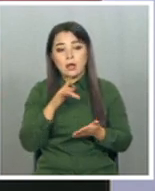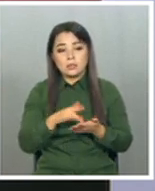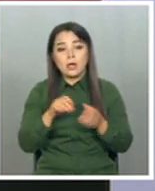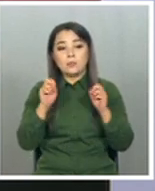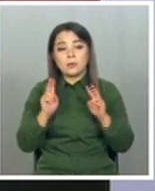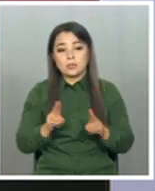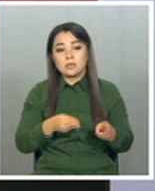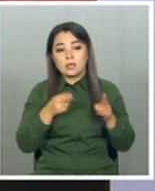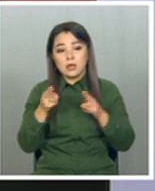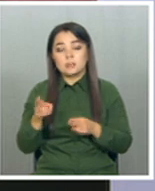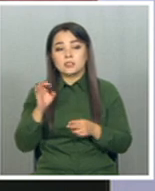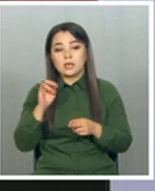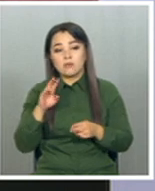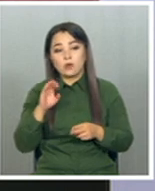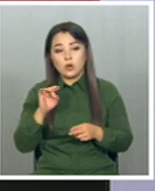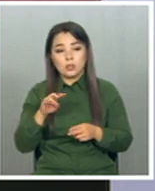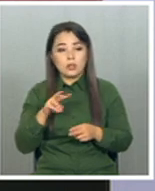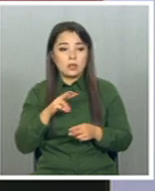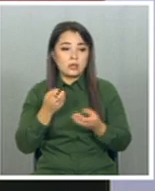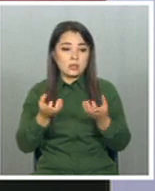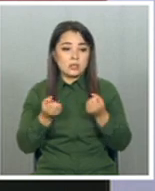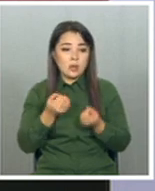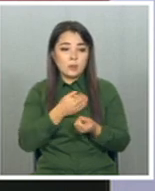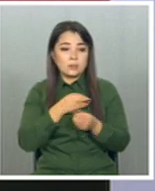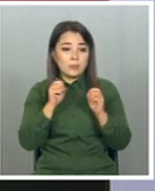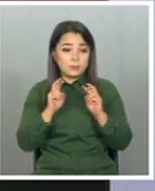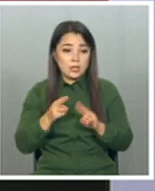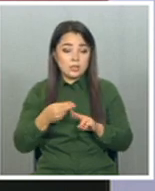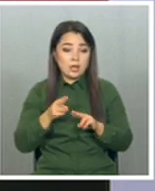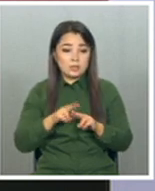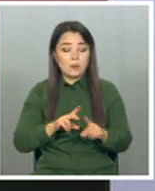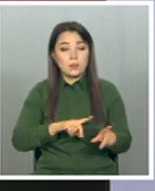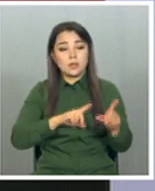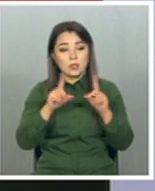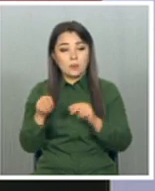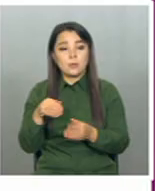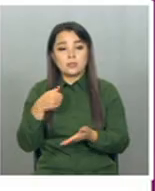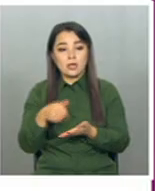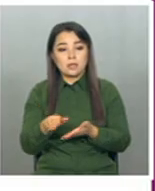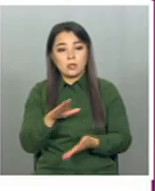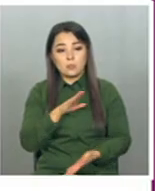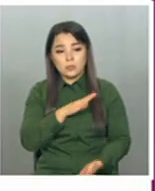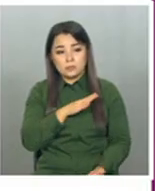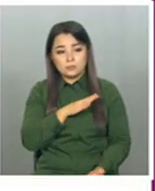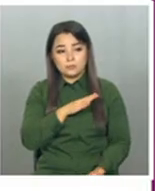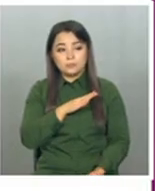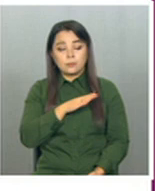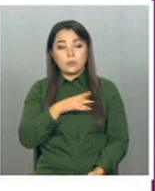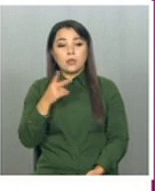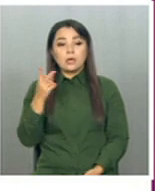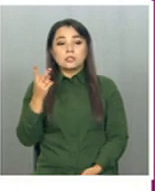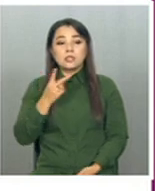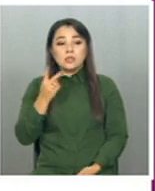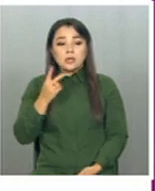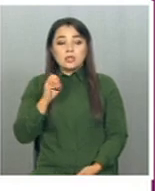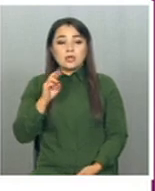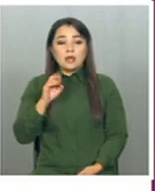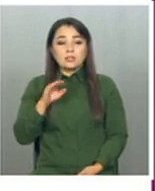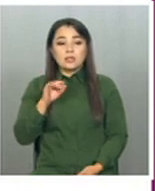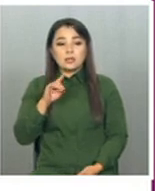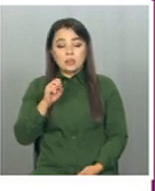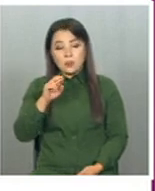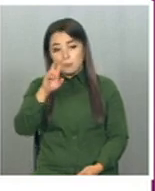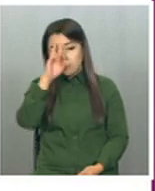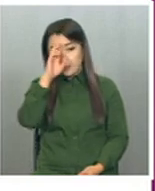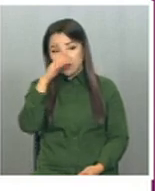арнайы символды алу үшін Абылай барудан бас тартты. Екінші Екатерина патшайым